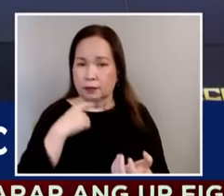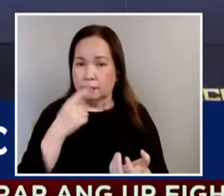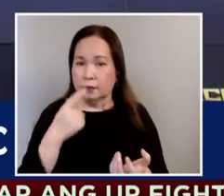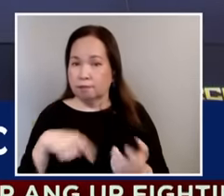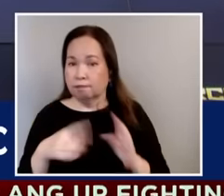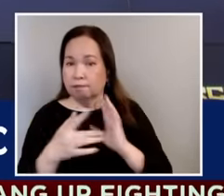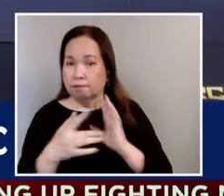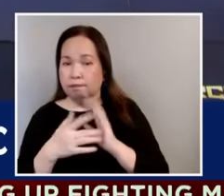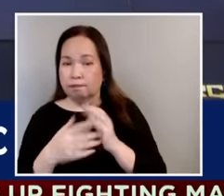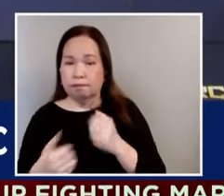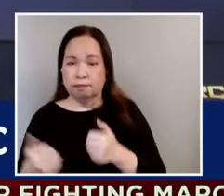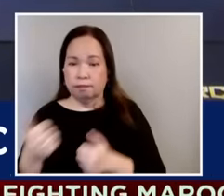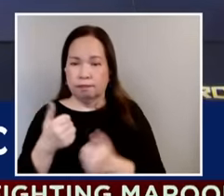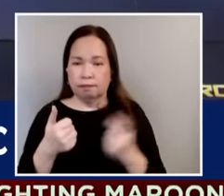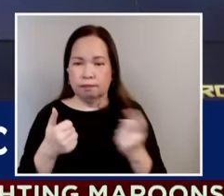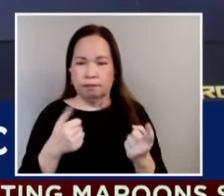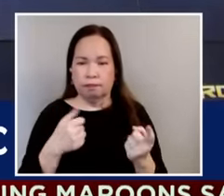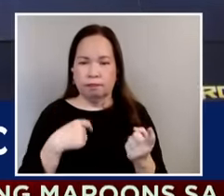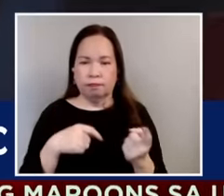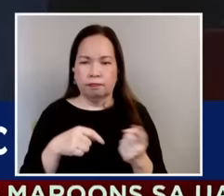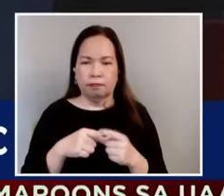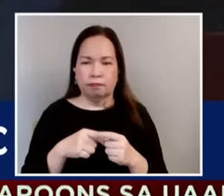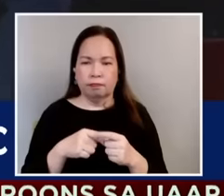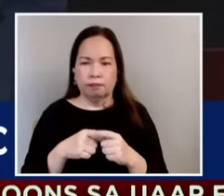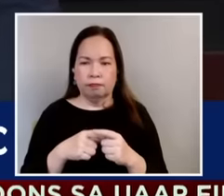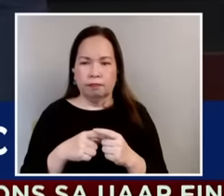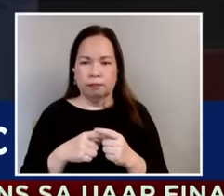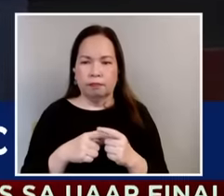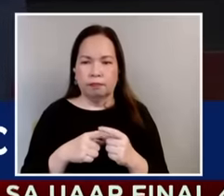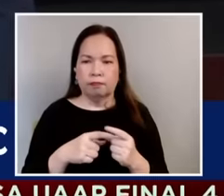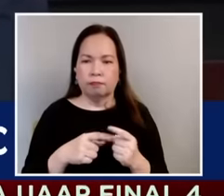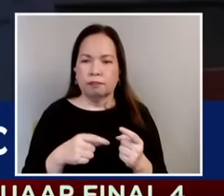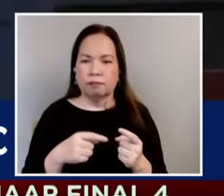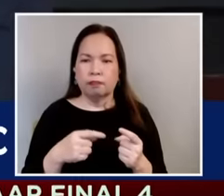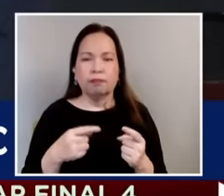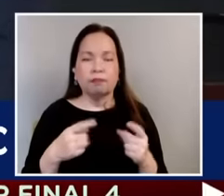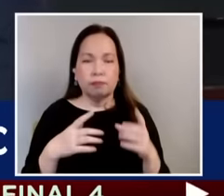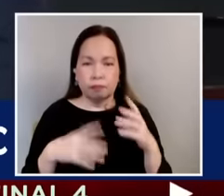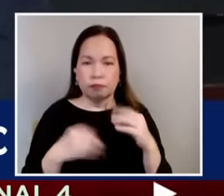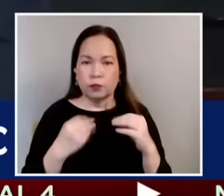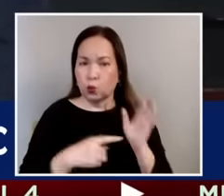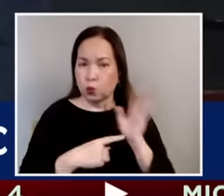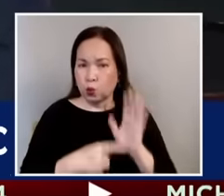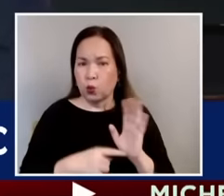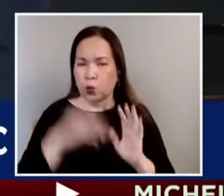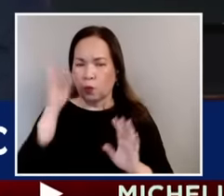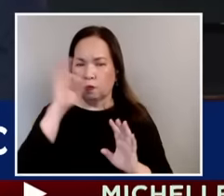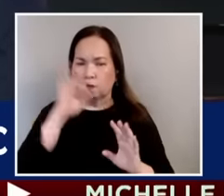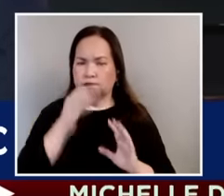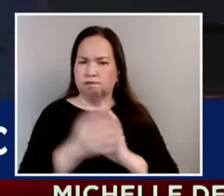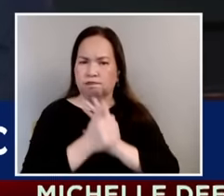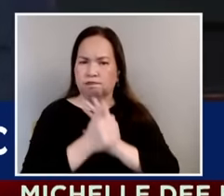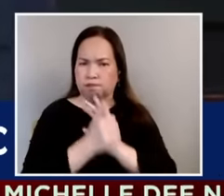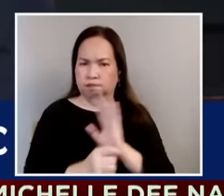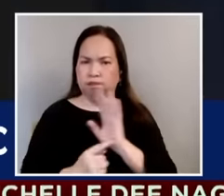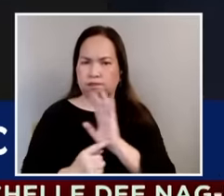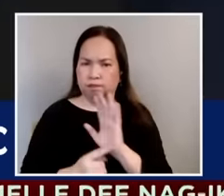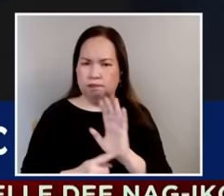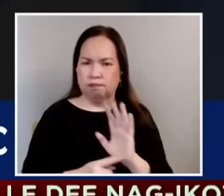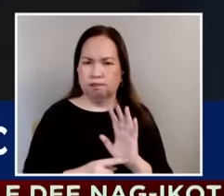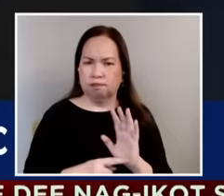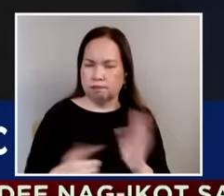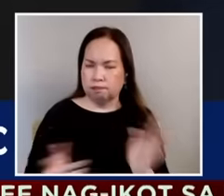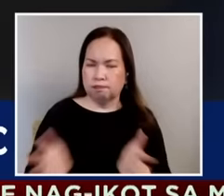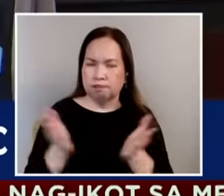Jamie Lopez, layo nitong ipakita at ipagbuni ang Filipino talent at gawing mas malaki ang nasabing sport.